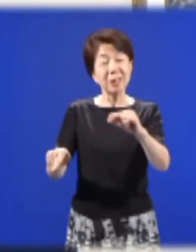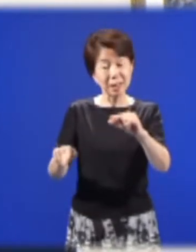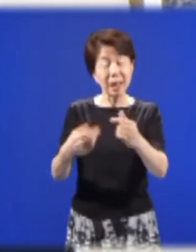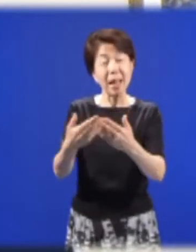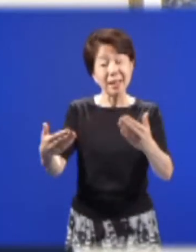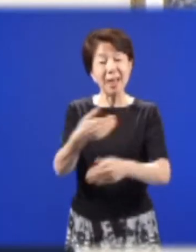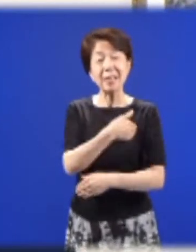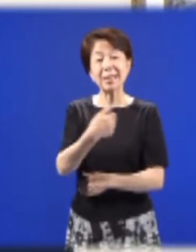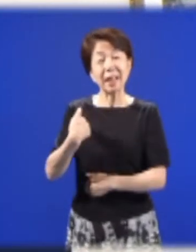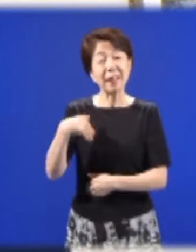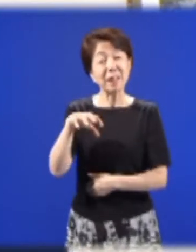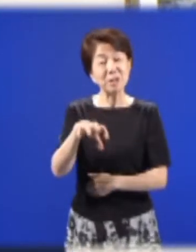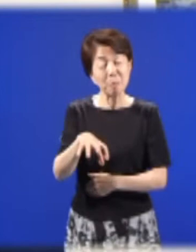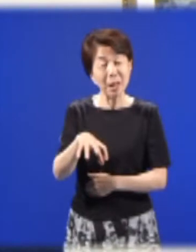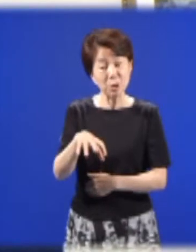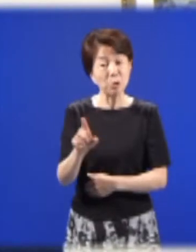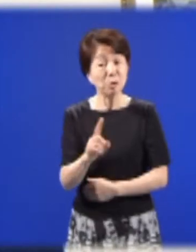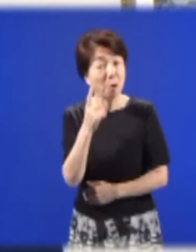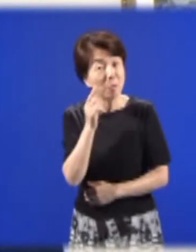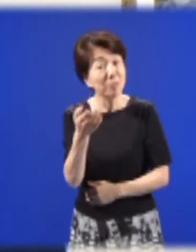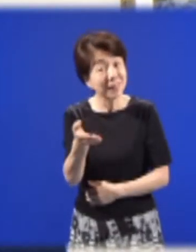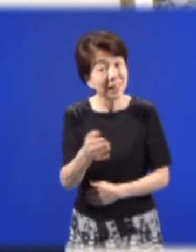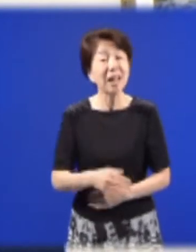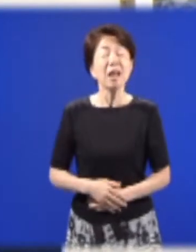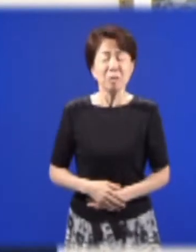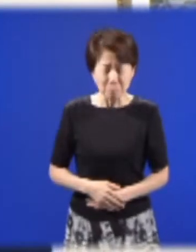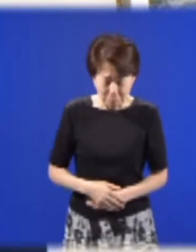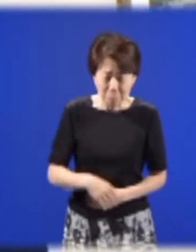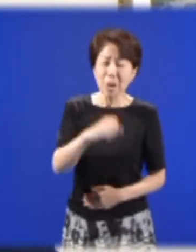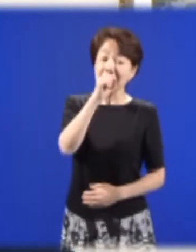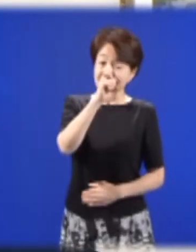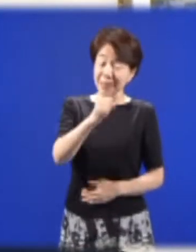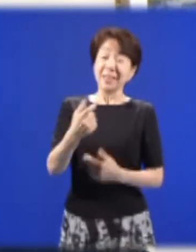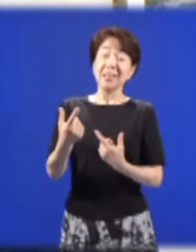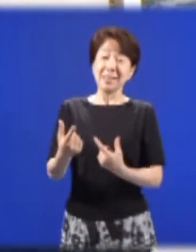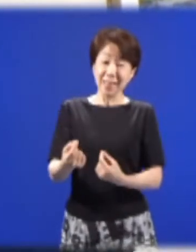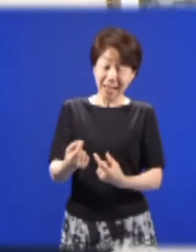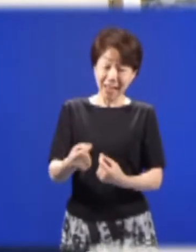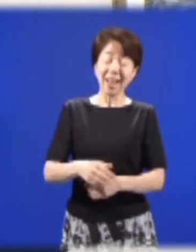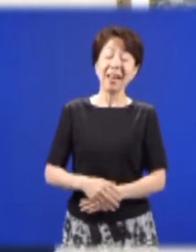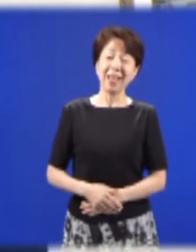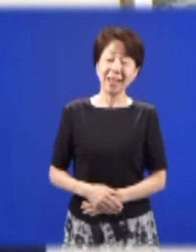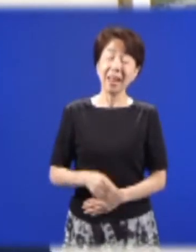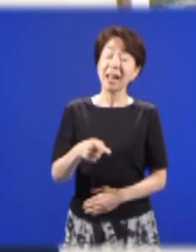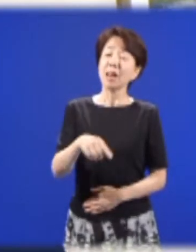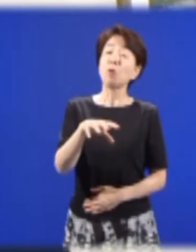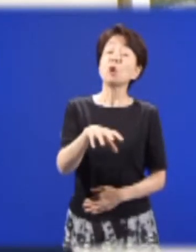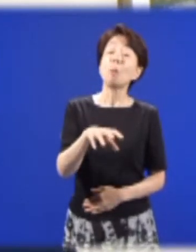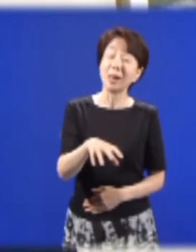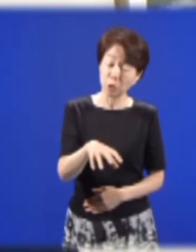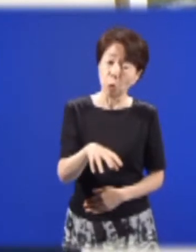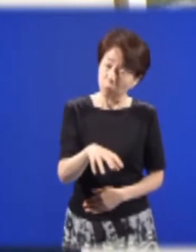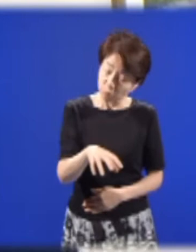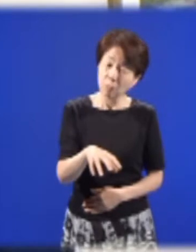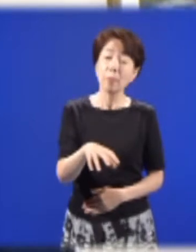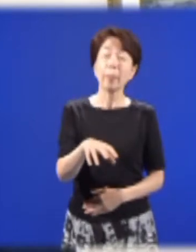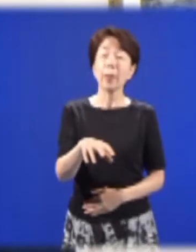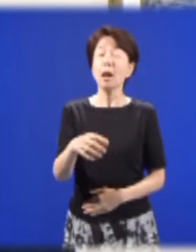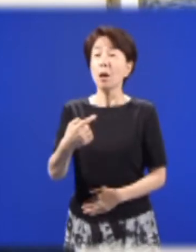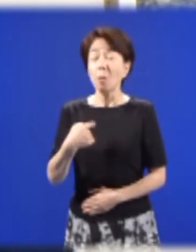展示ができる場所があるということについてはどう思いますか。 いいですね、もうこういう場所がもうこの